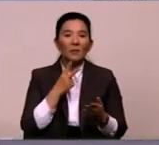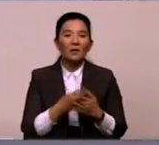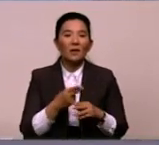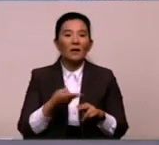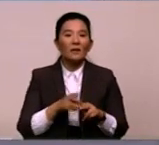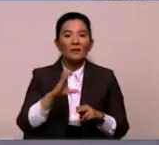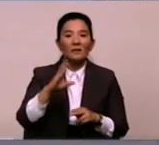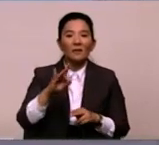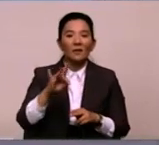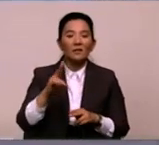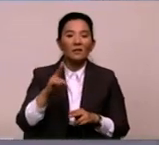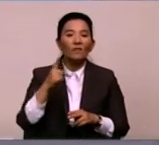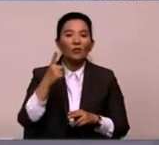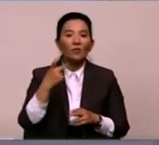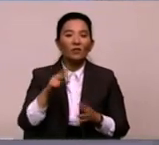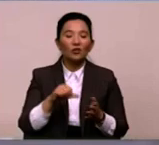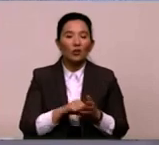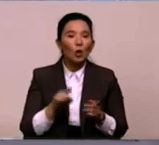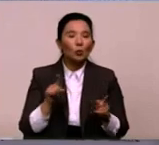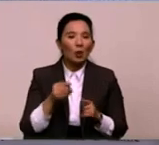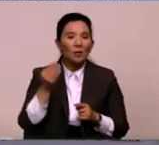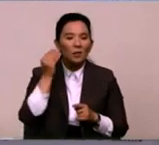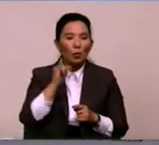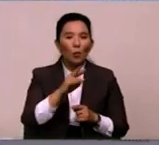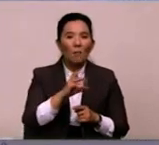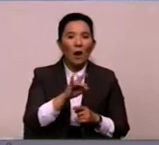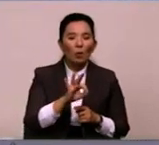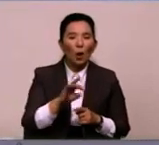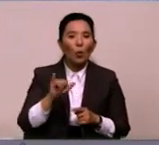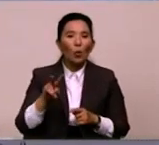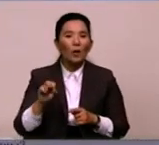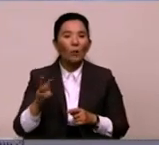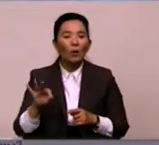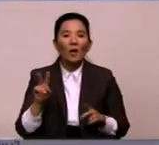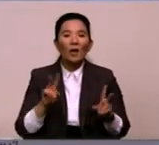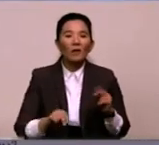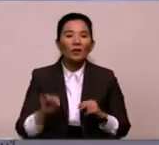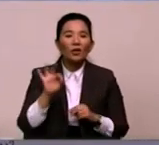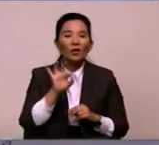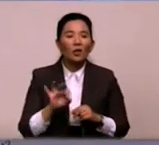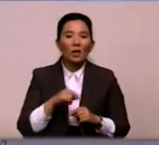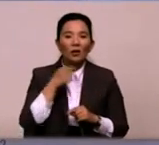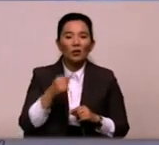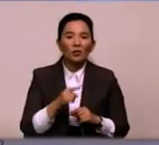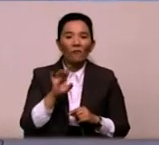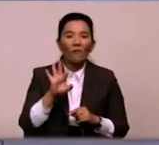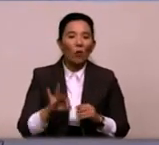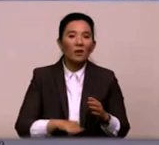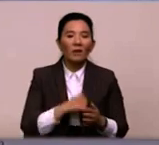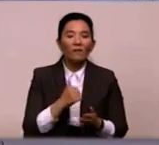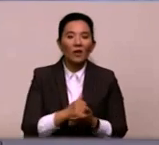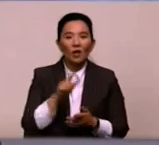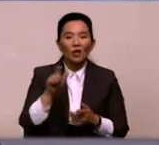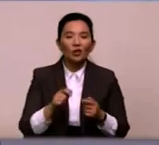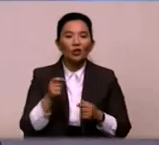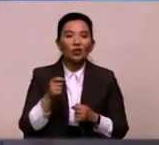на страницу 126, что означает «умаро» и «уламо». Это речь идет о том, что во главе